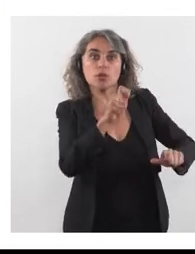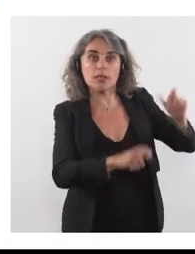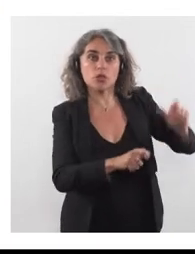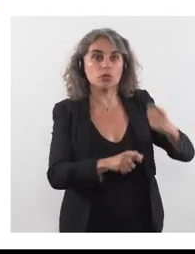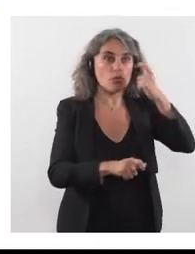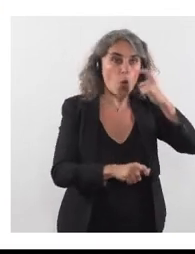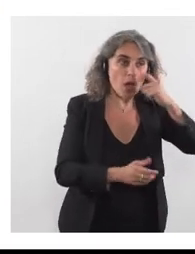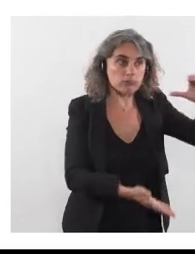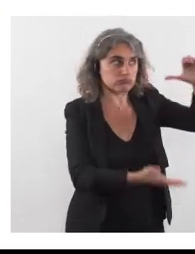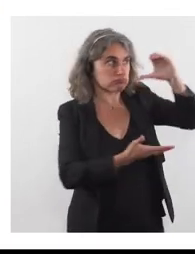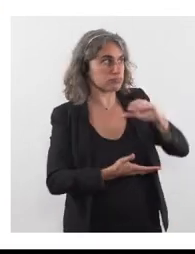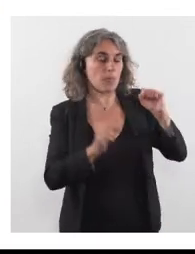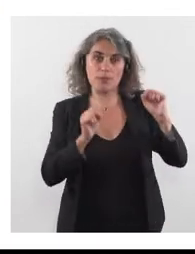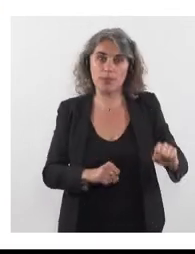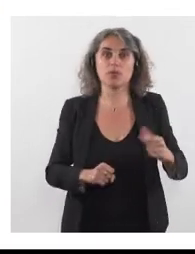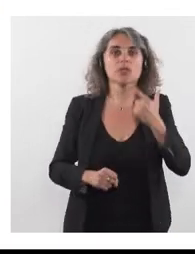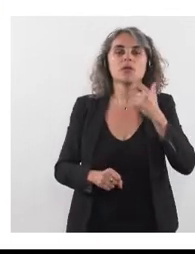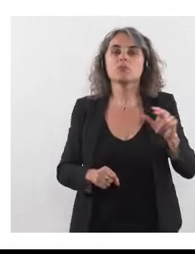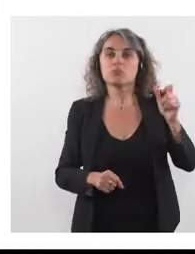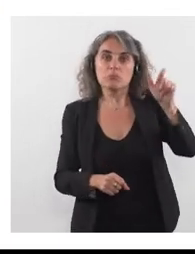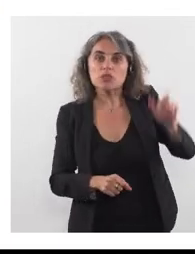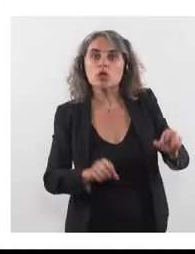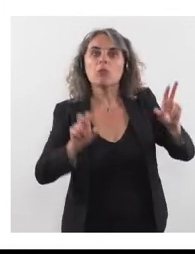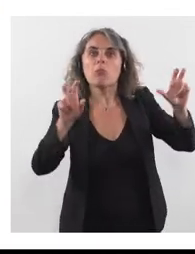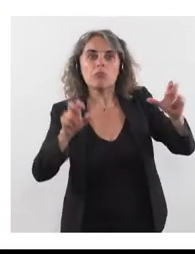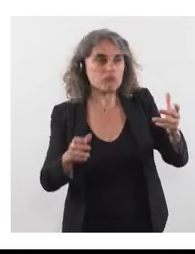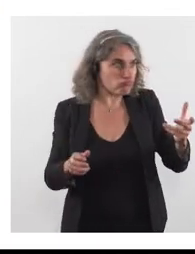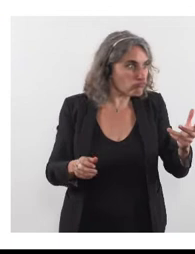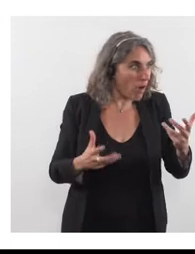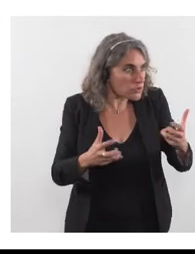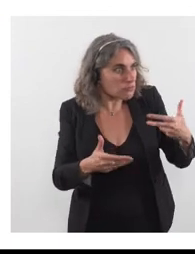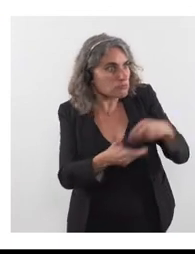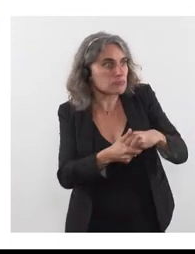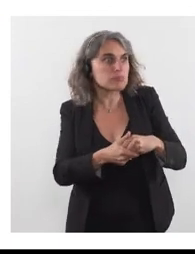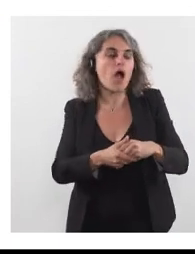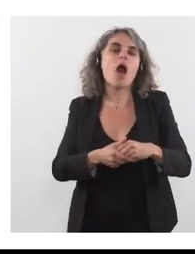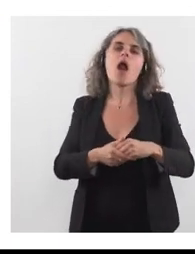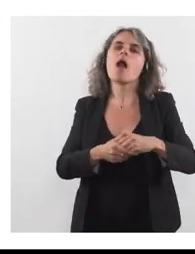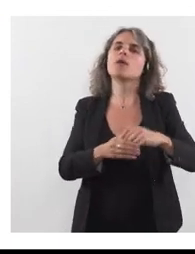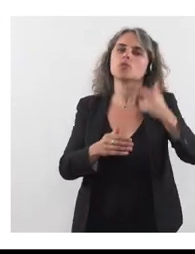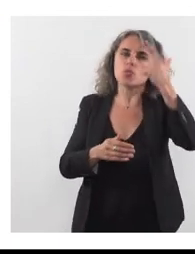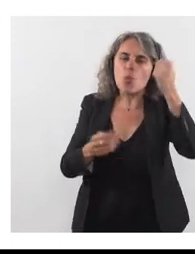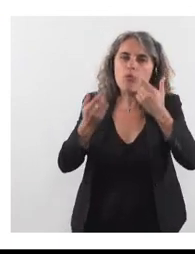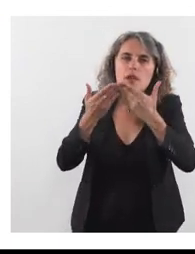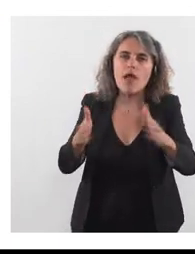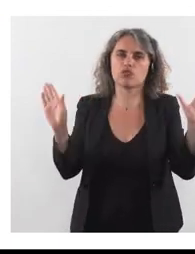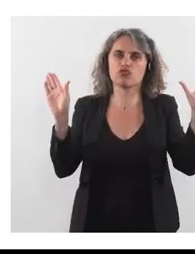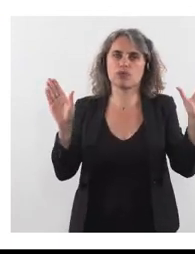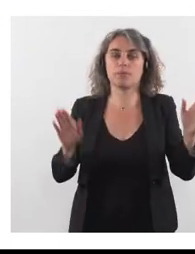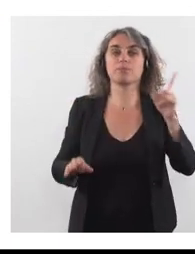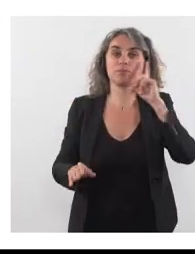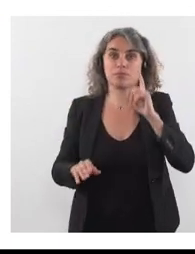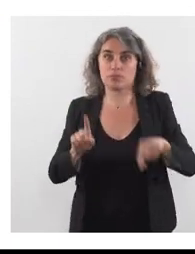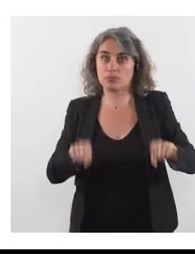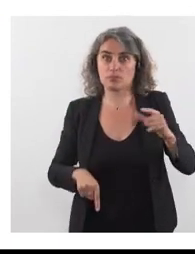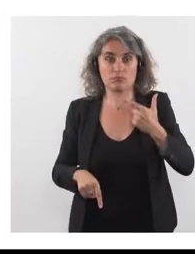la notion de personne intéressée est beaucoup plus large. Ce qui veut dire que les tierces interventions devant la Cour européenne des droits de l'homme sont assez